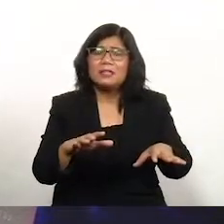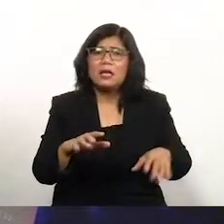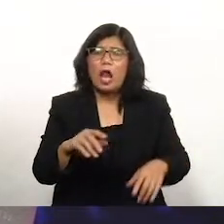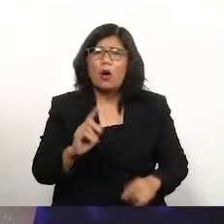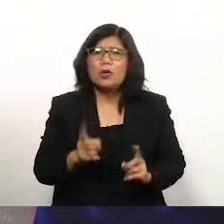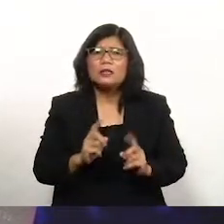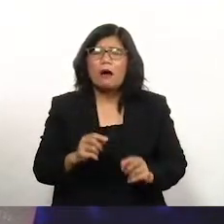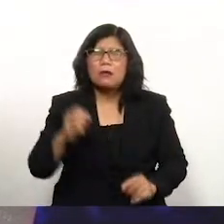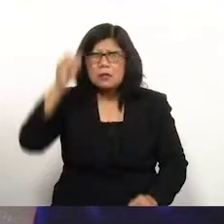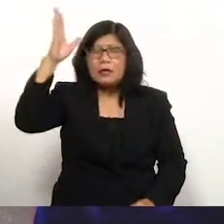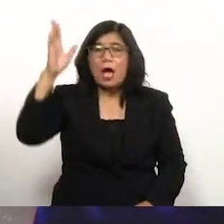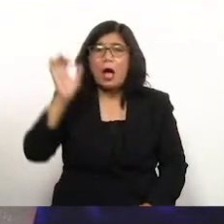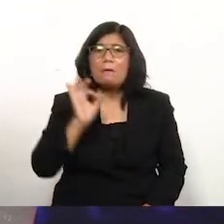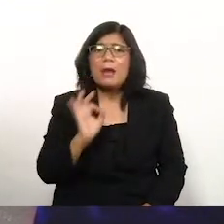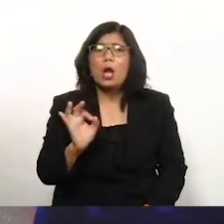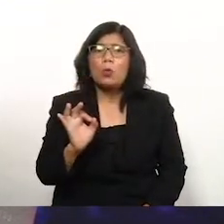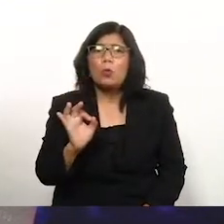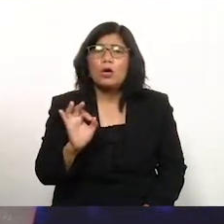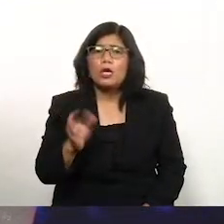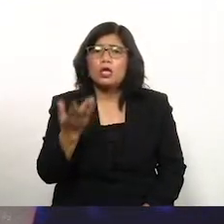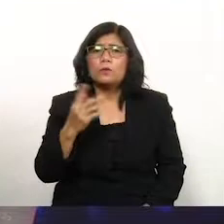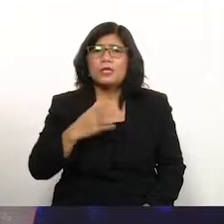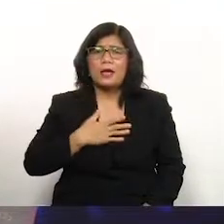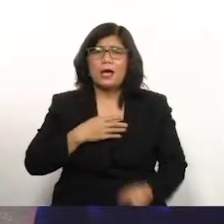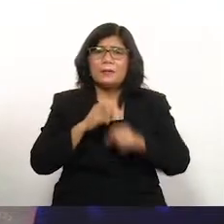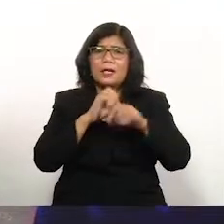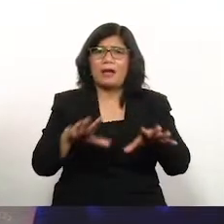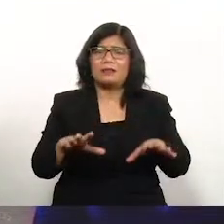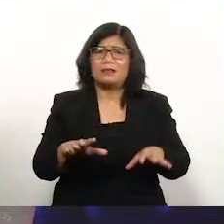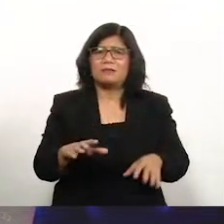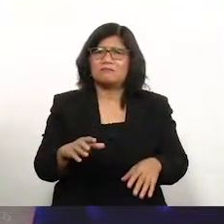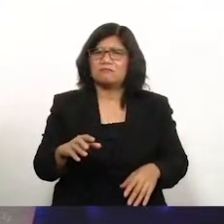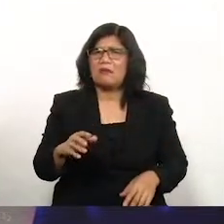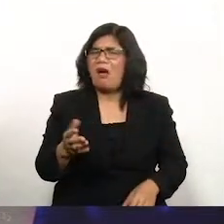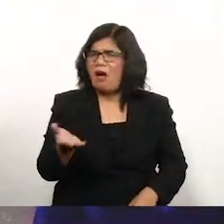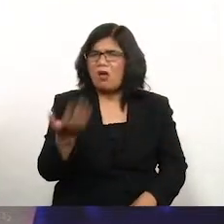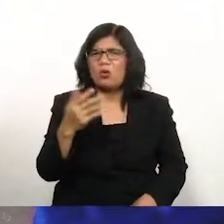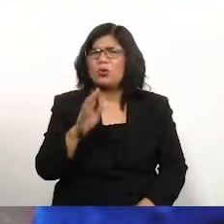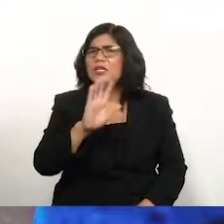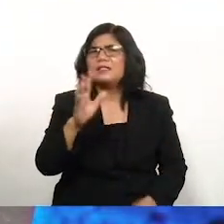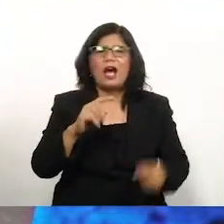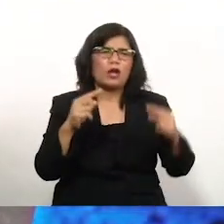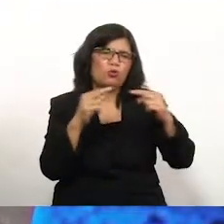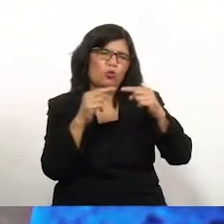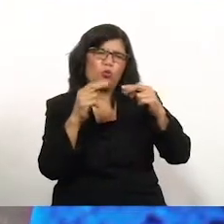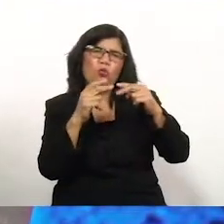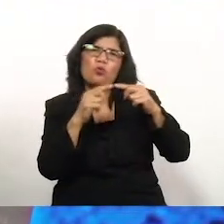diberkati ngomong Hai jangan hubungkan berkat selalu dengan